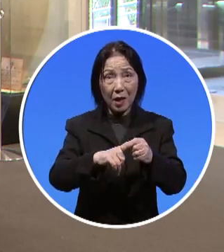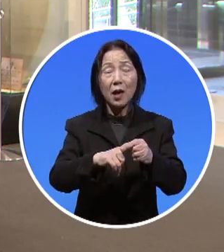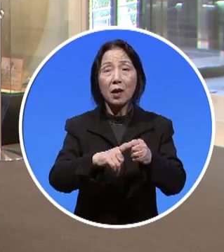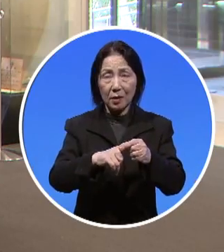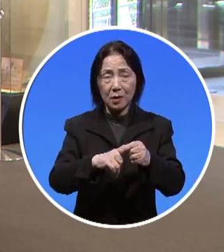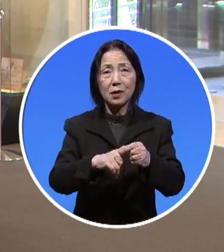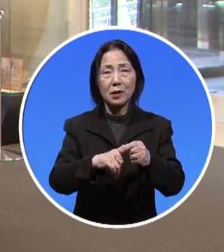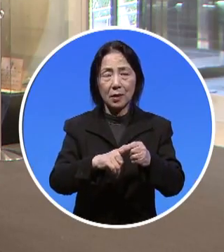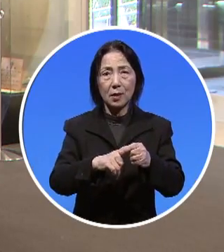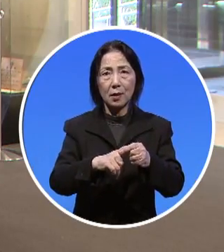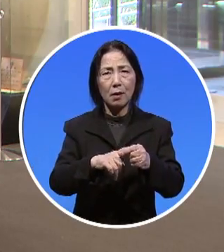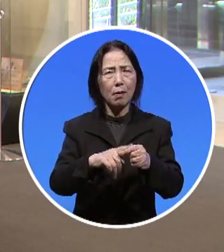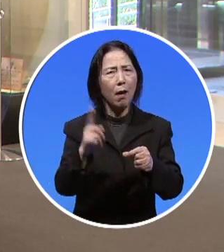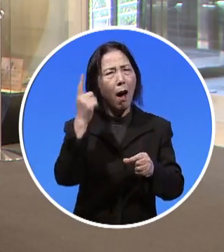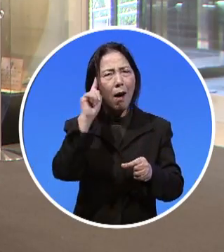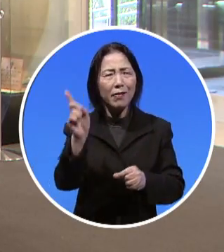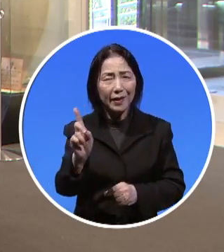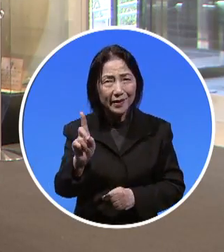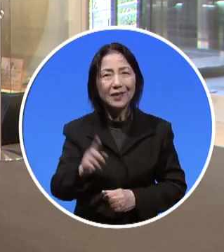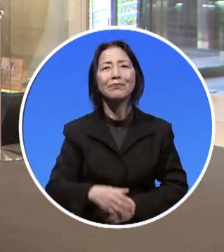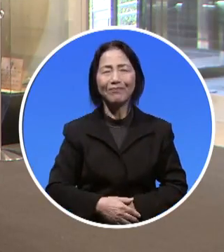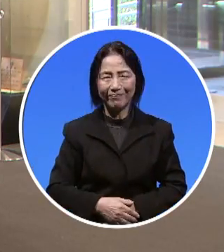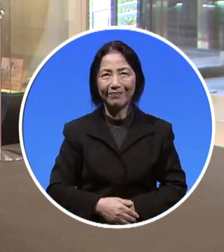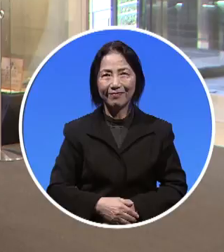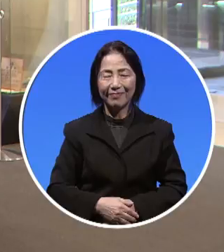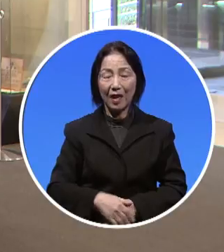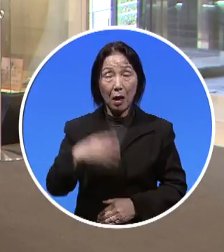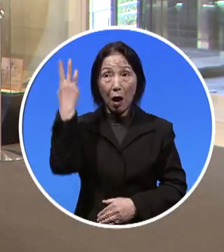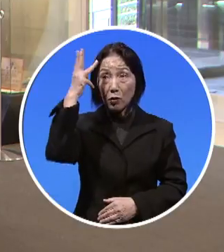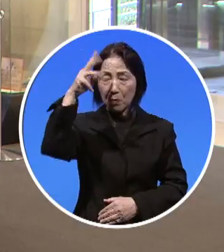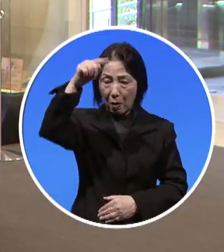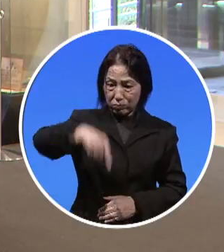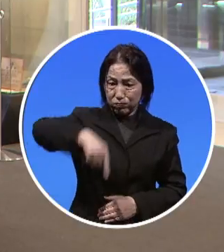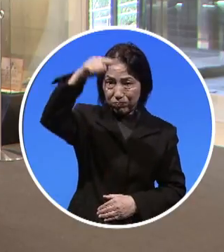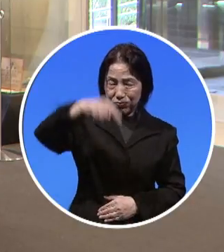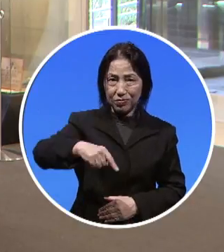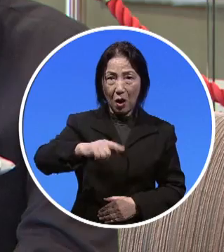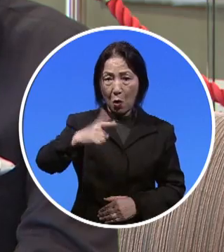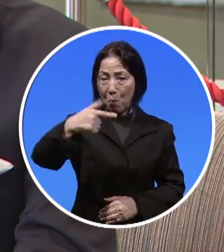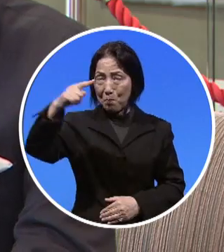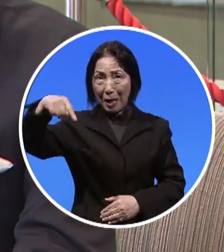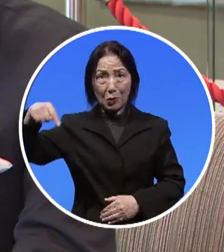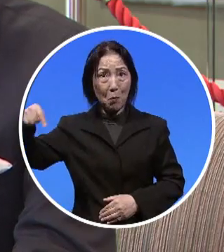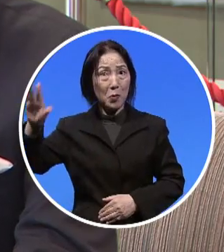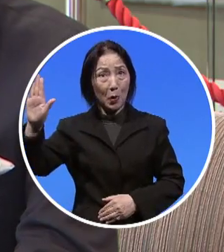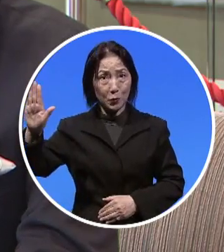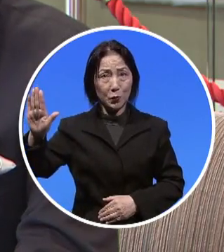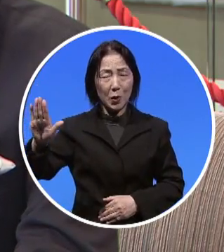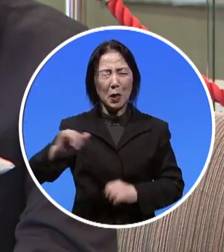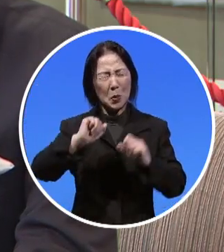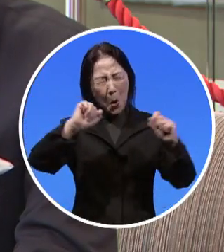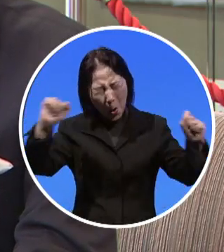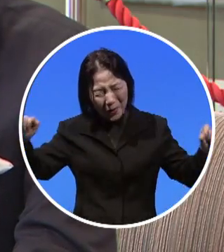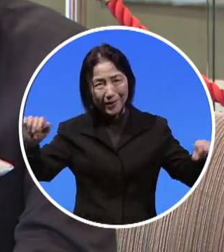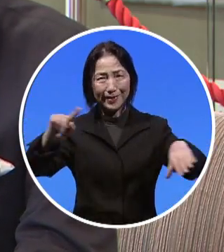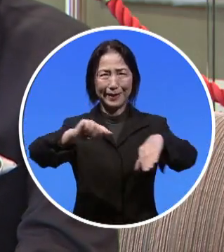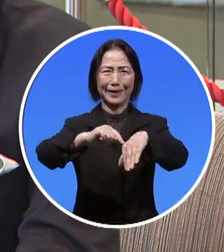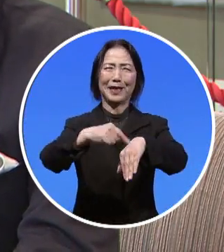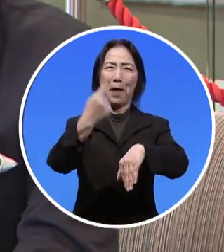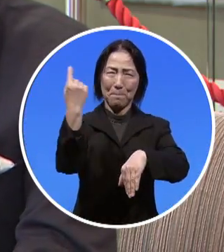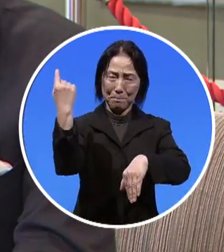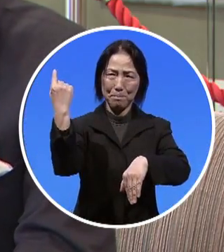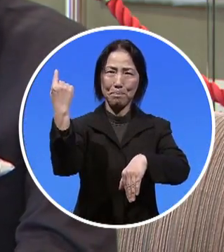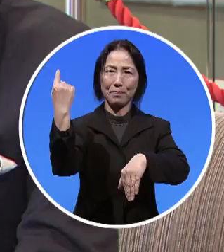対しての期待てえなというふうに考えていらっしゃいますかガンボ600キロの広大な権導入して